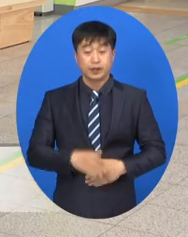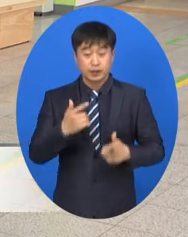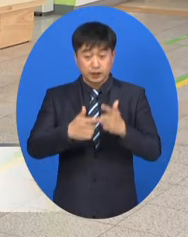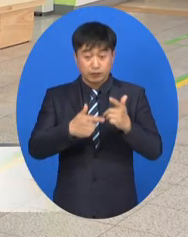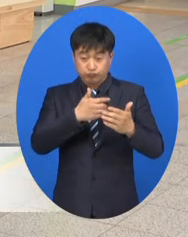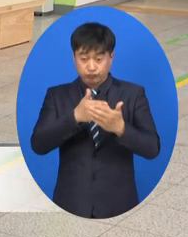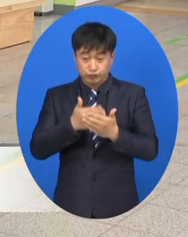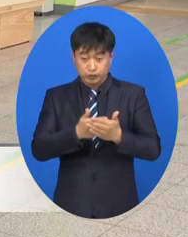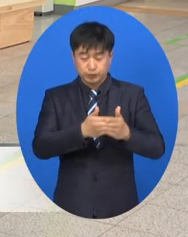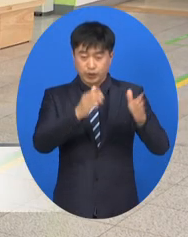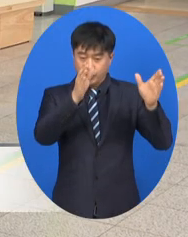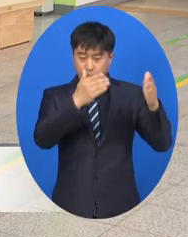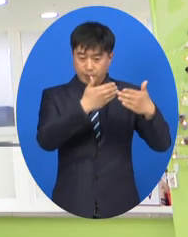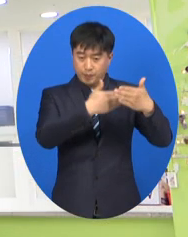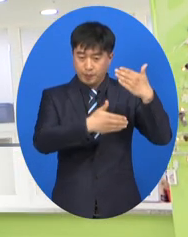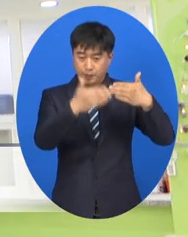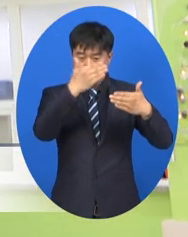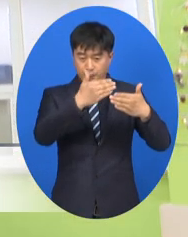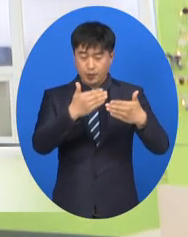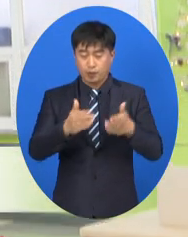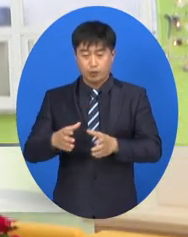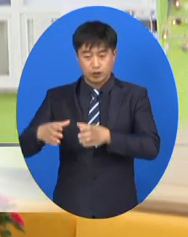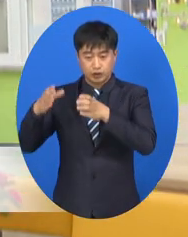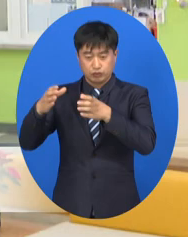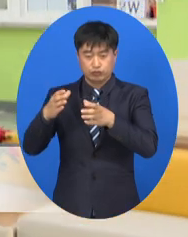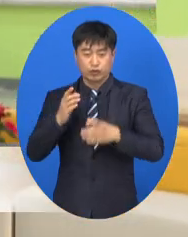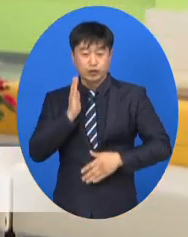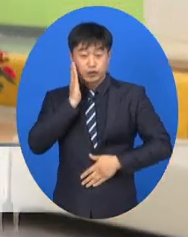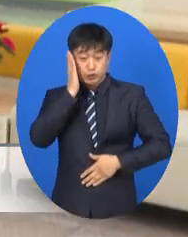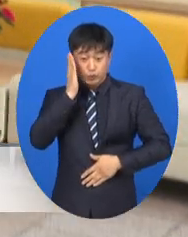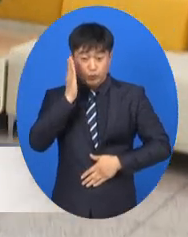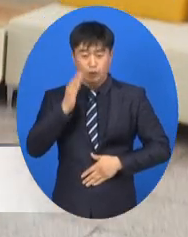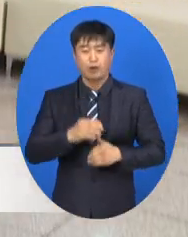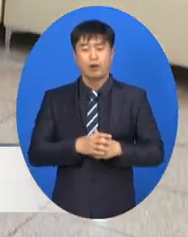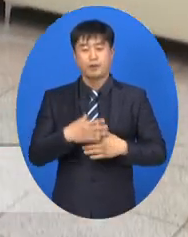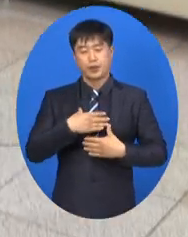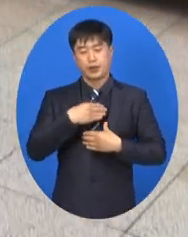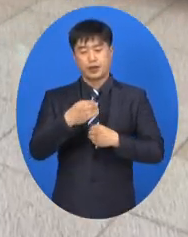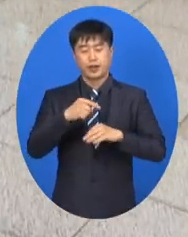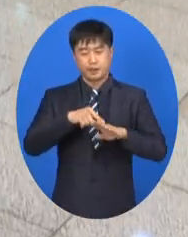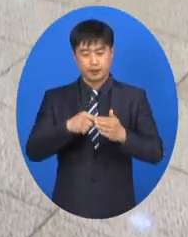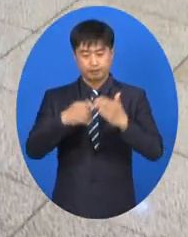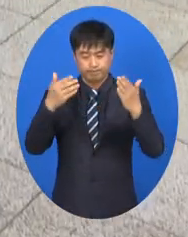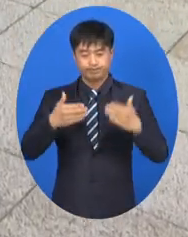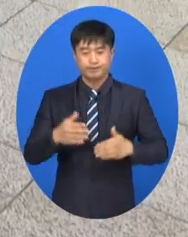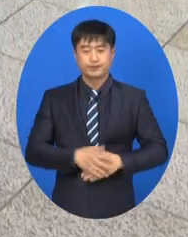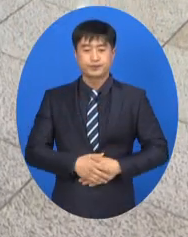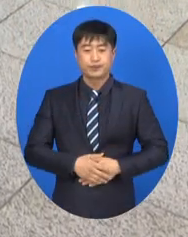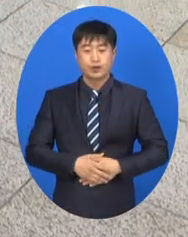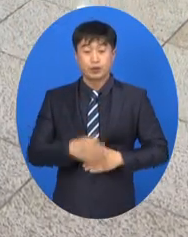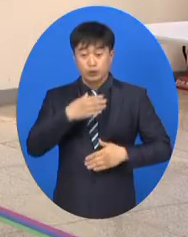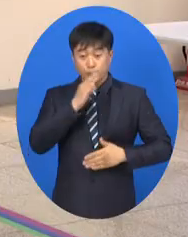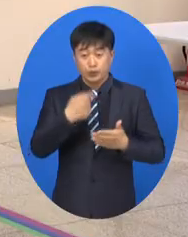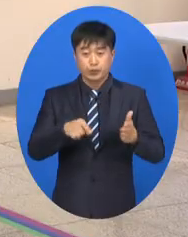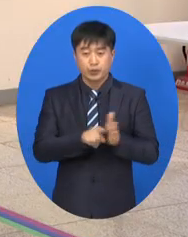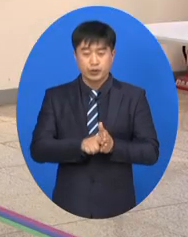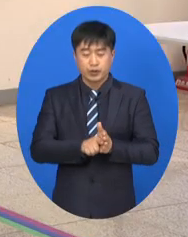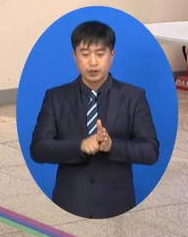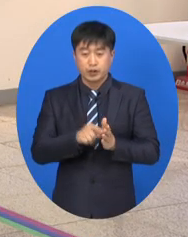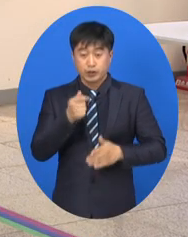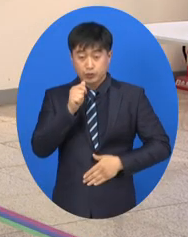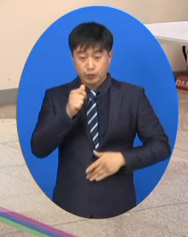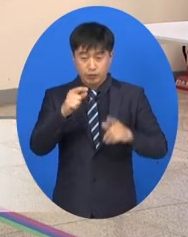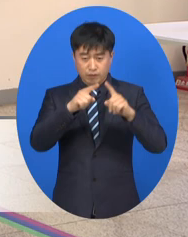나무 그림이 돋보이는 벽면과 기둥의 녹색 페인팅이 공간에 들어서자마자 편안함을 안겨줍니다. 또 어르신들을 위해